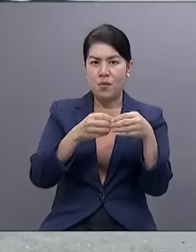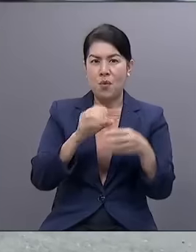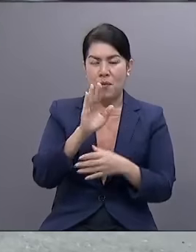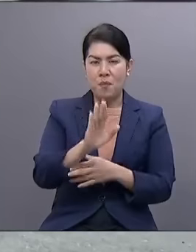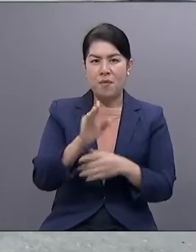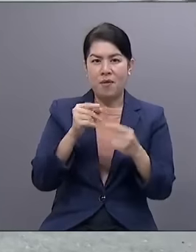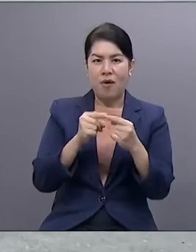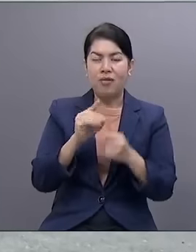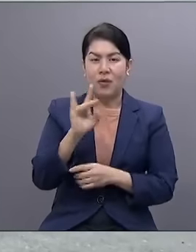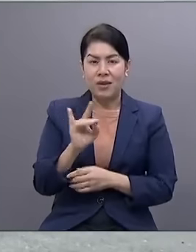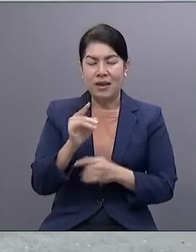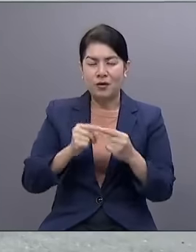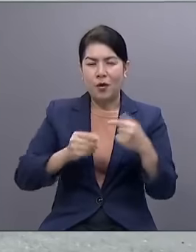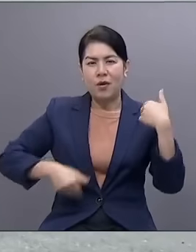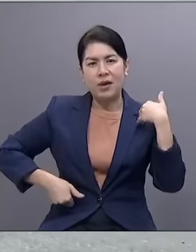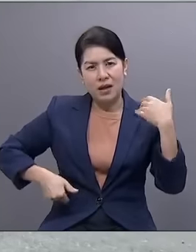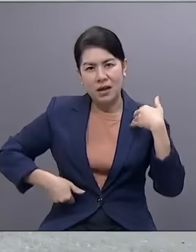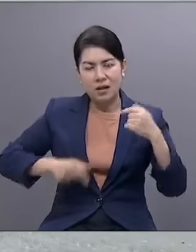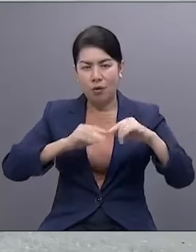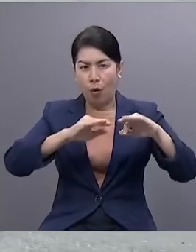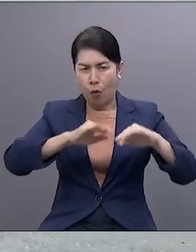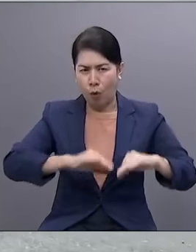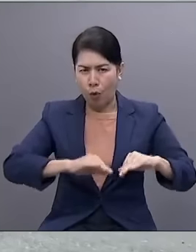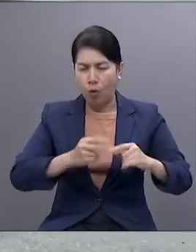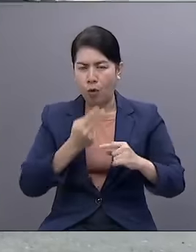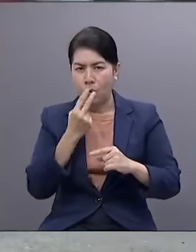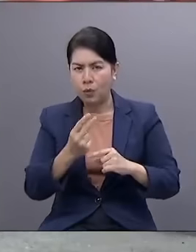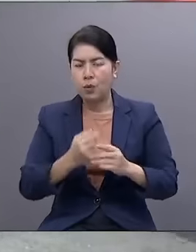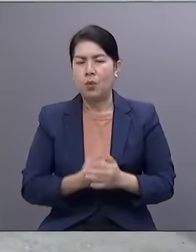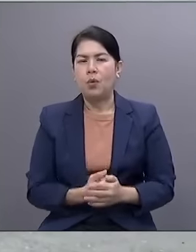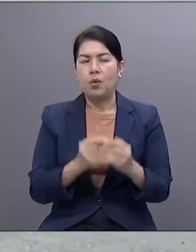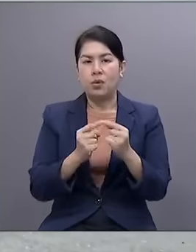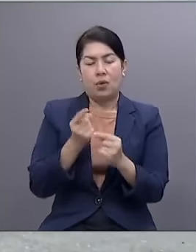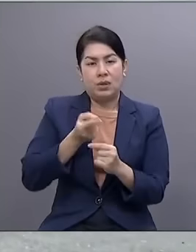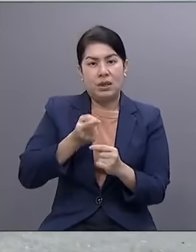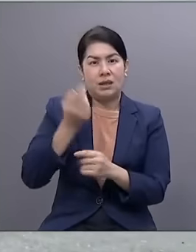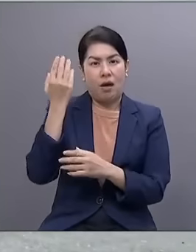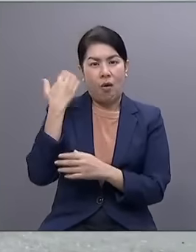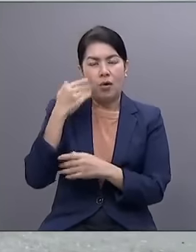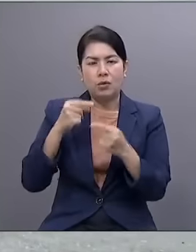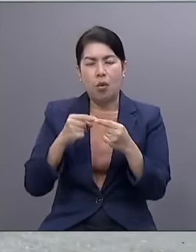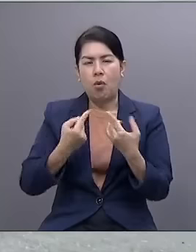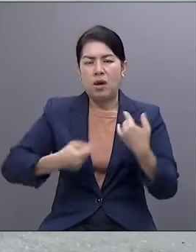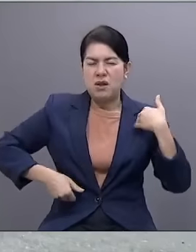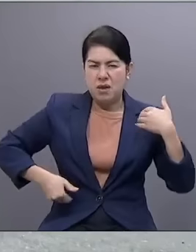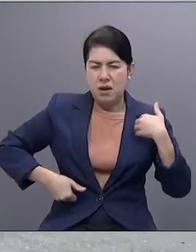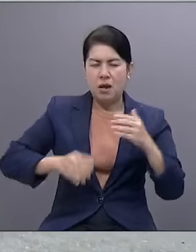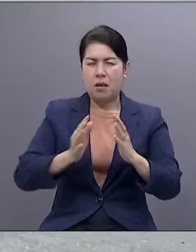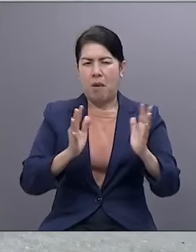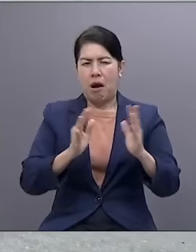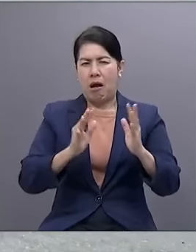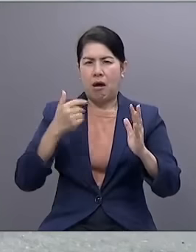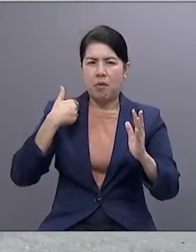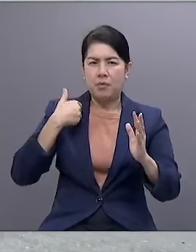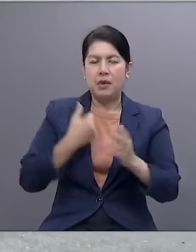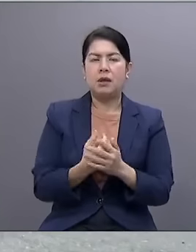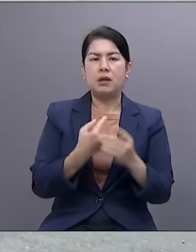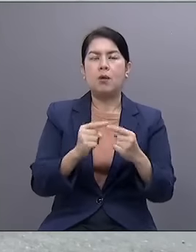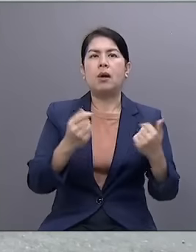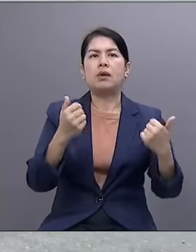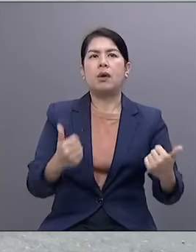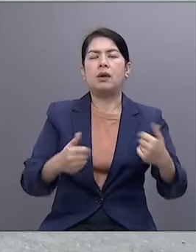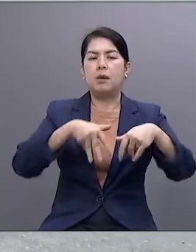ณทางเท้าเป็นจุดที่ลิงออกมาหากินแต่ว่าถ้าสังเกตด้วยสายตาและสอบถามชาวบ้านที่อยู่บริเวณนี้ก็ตอบเป็นเสียงเดียวกันครับว่า